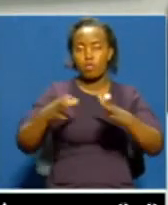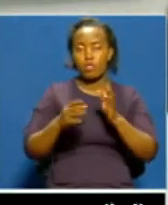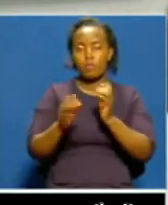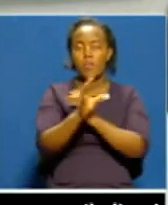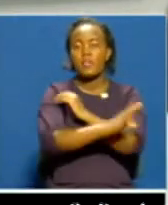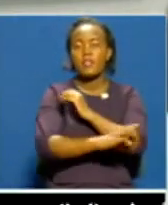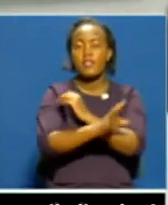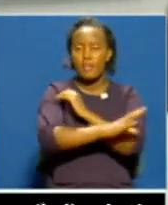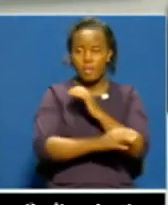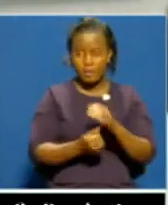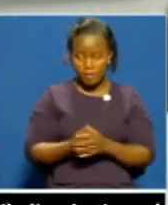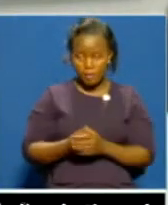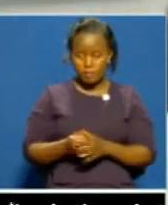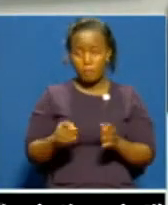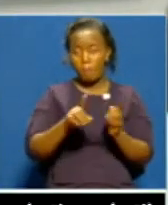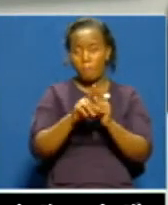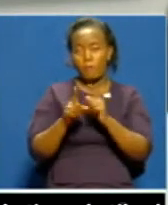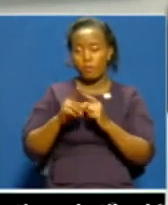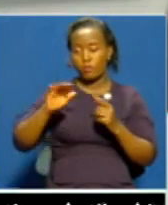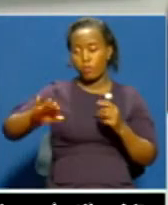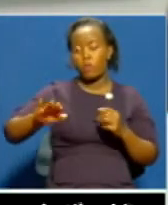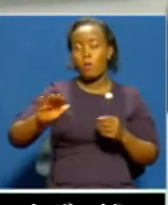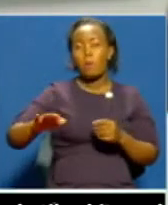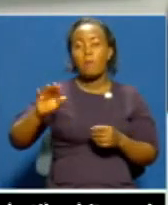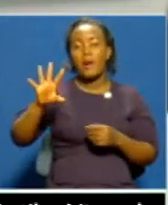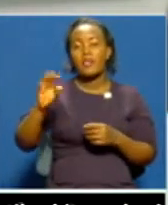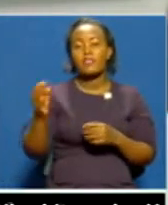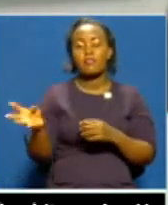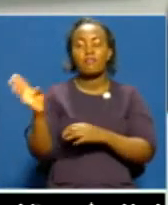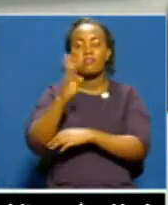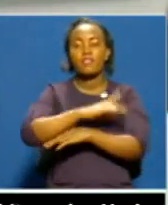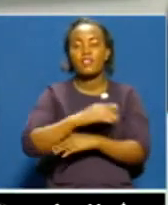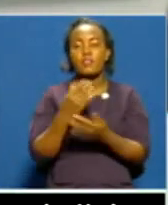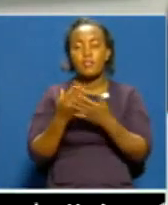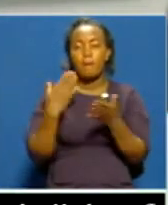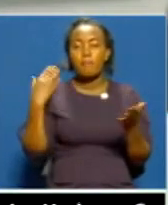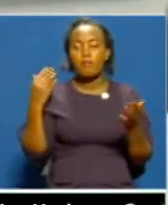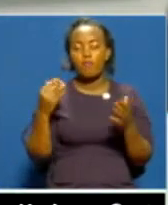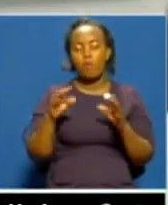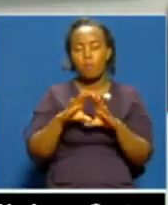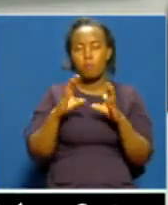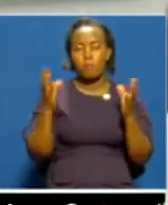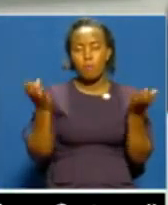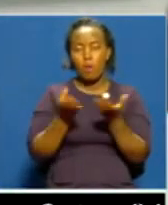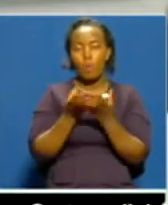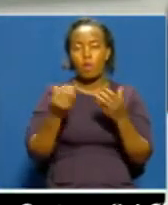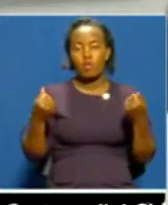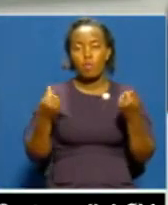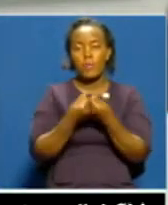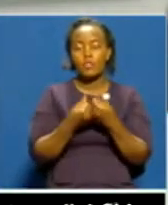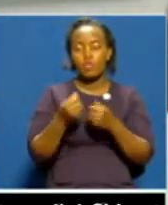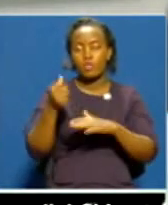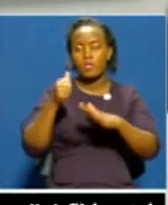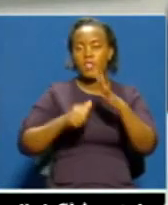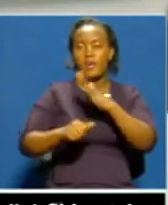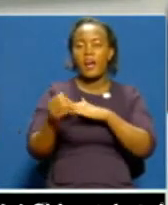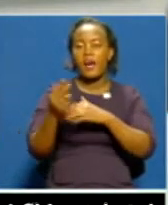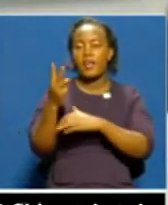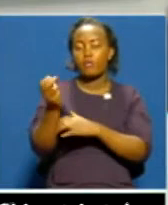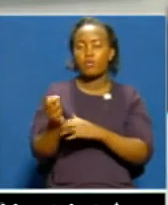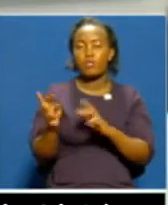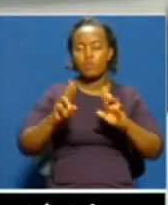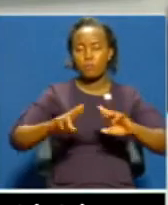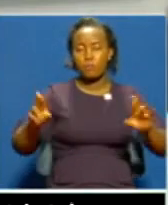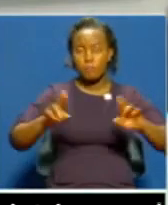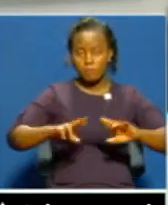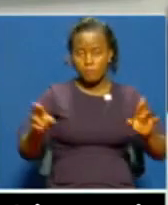huo, huku ziko zimesalia siku 50 kabla ya mashindano ya dunia ya riadha kwa chipukizi wasiozidi umri wa miaka 20 kuandaliwa. Maandalizi ya